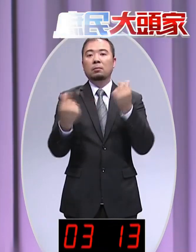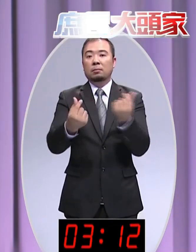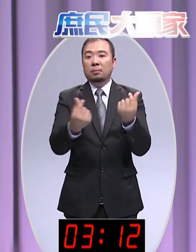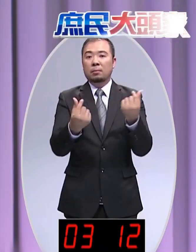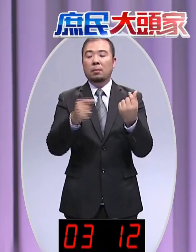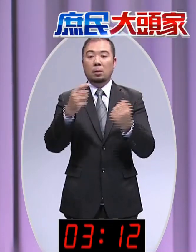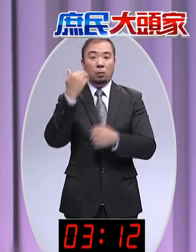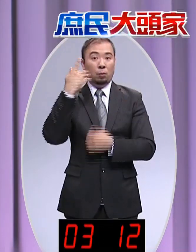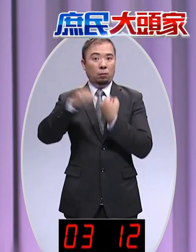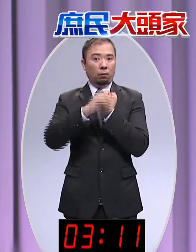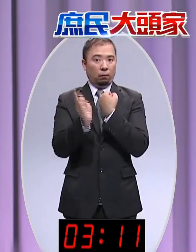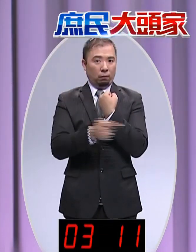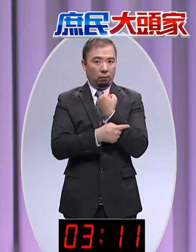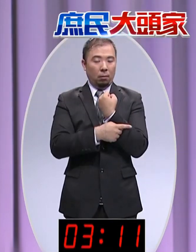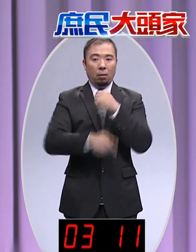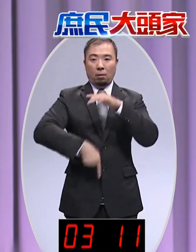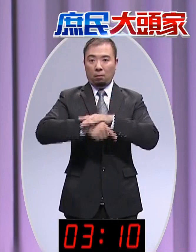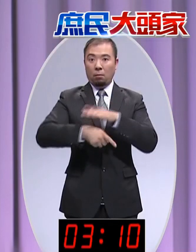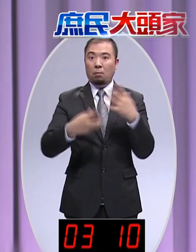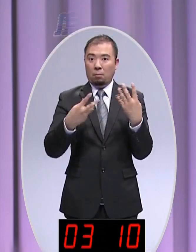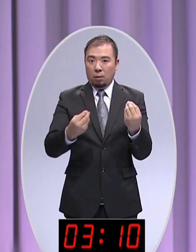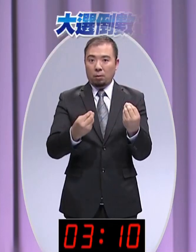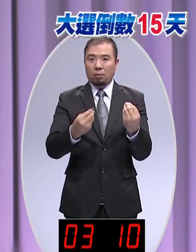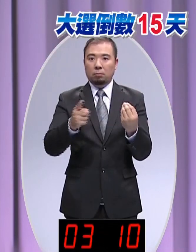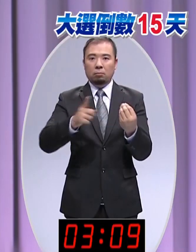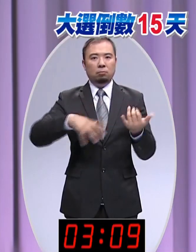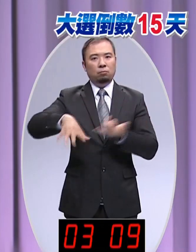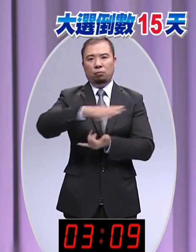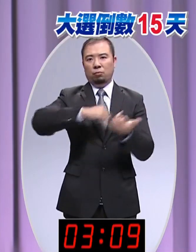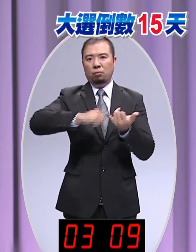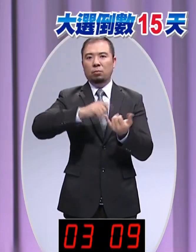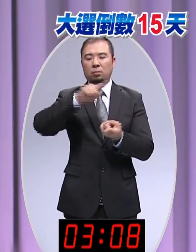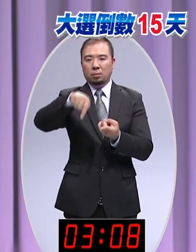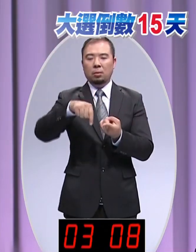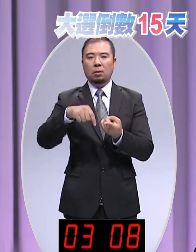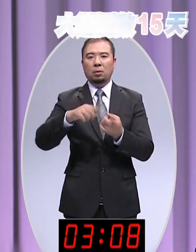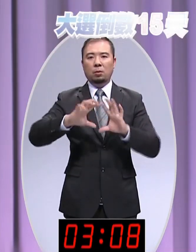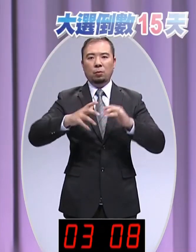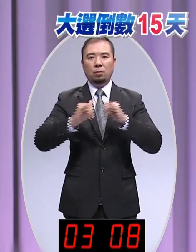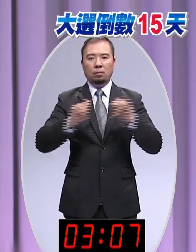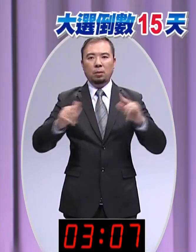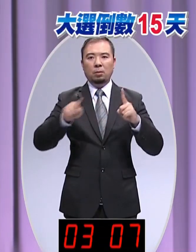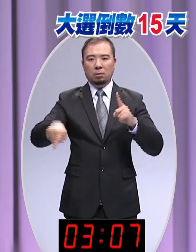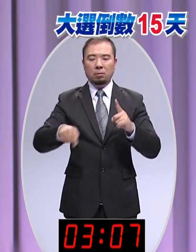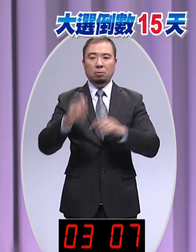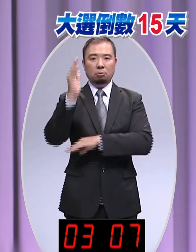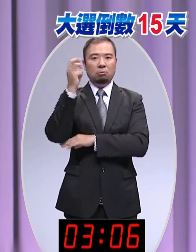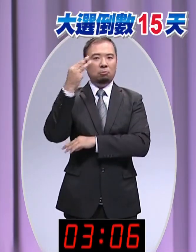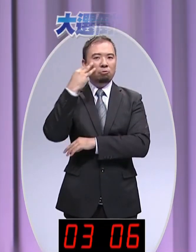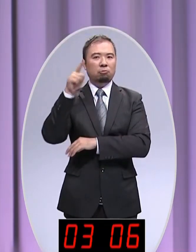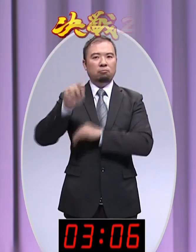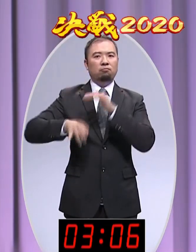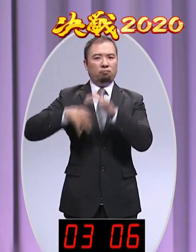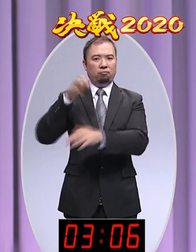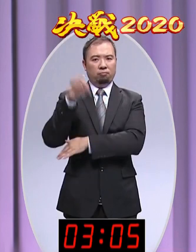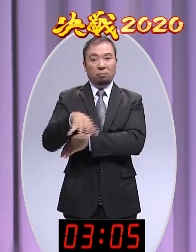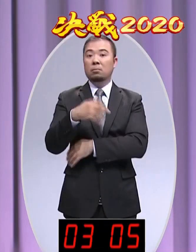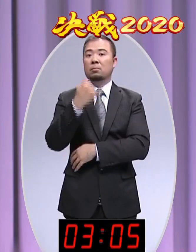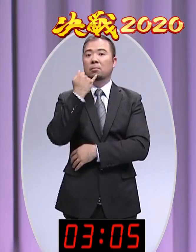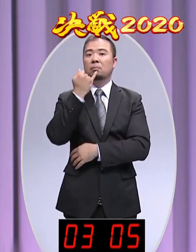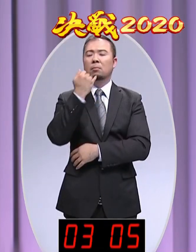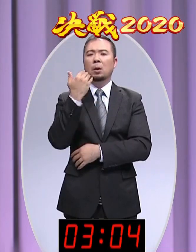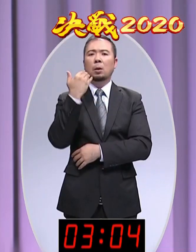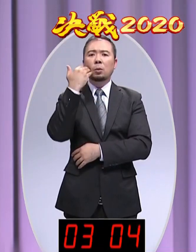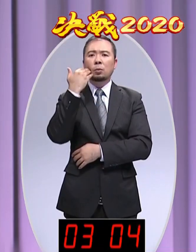华民国的国民都可以做政治现金，这是没有问题的。但是如果政治现金是因为受